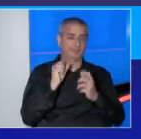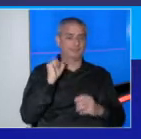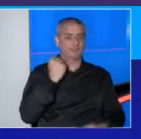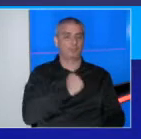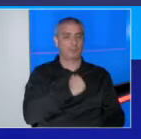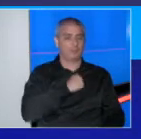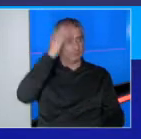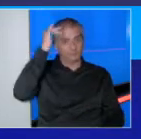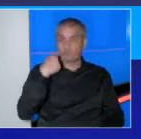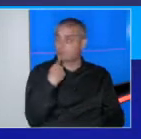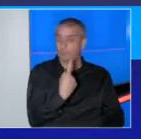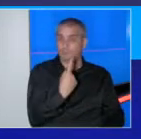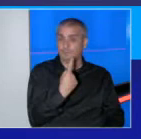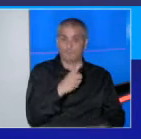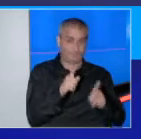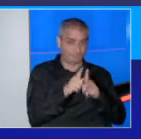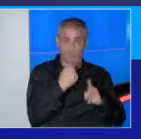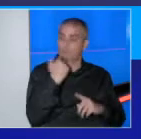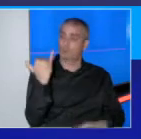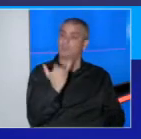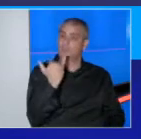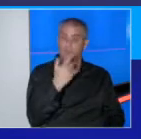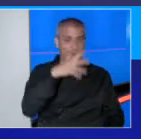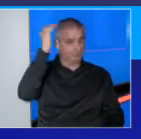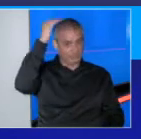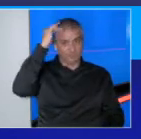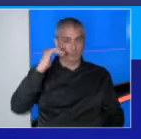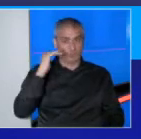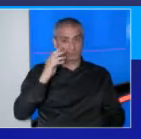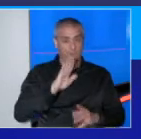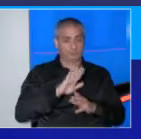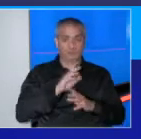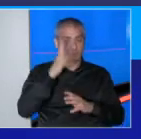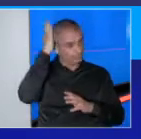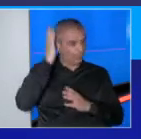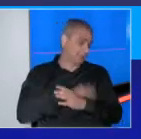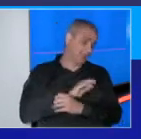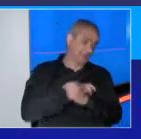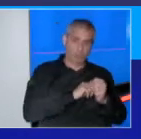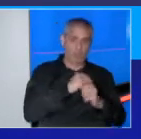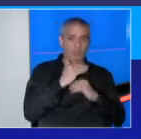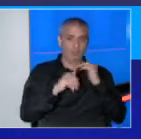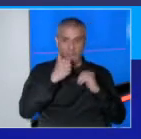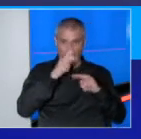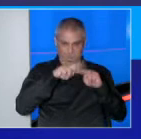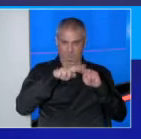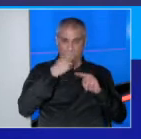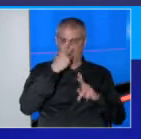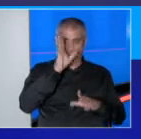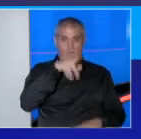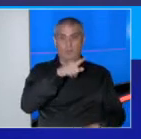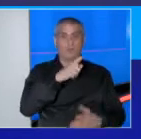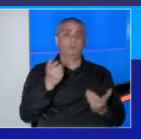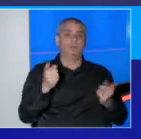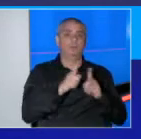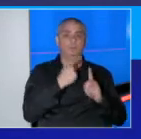הדתית של סמוטריץ', טוענים, אגב, שכמו שהם טענו כל הזמן שסמוטריץ' ככה חותך שמאלה, זה רק שלב ראשוני, ובהמשך אנחנו נראה אותו אפילו,